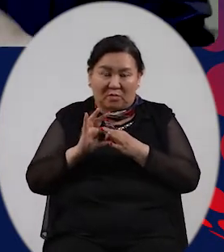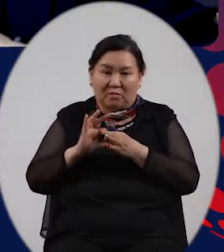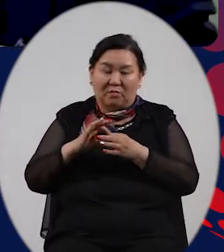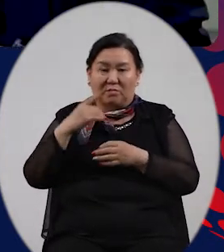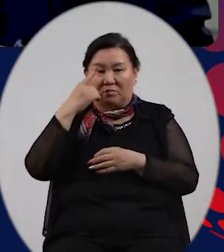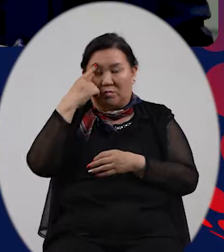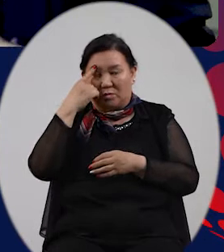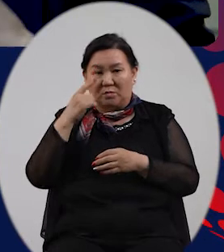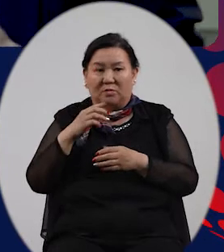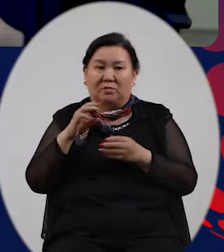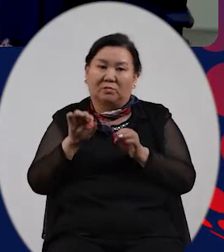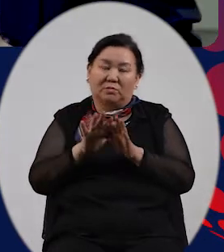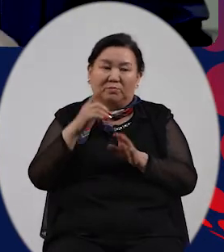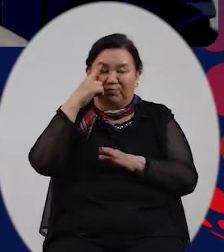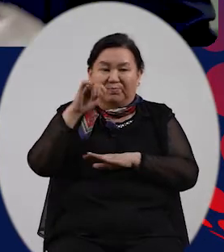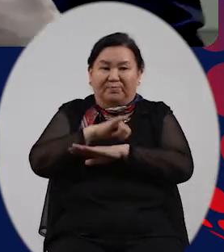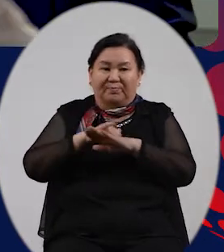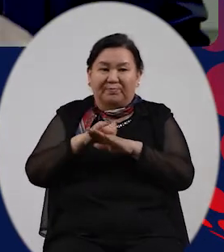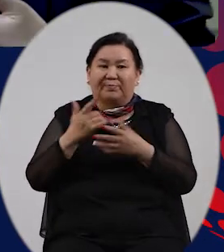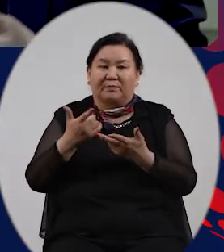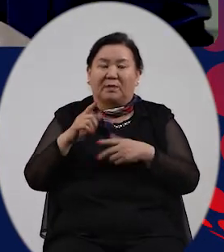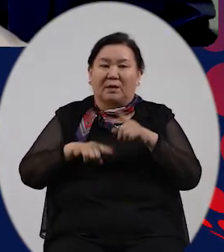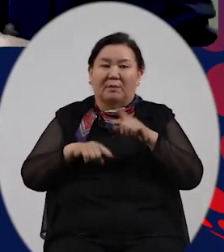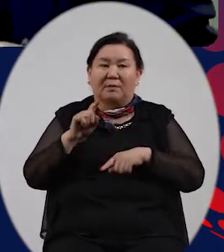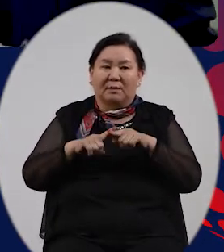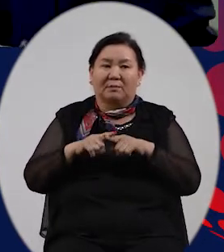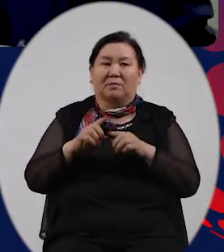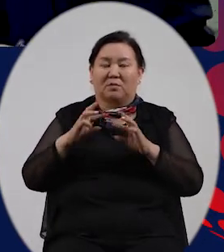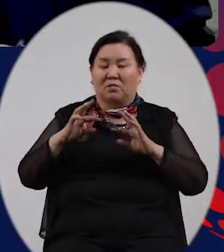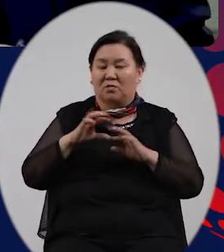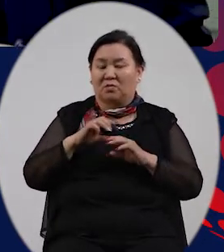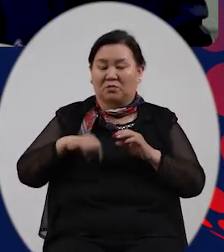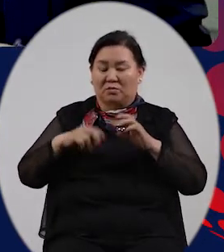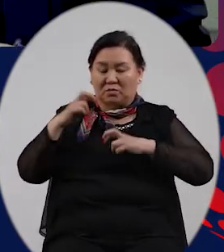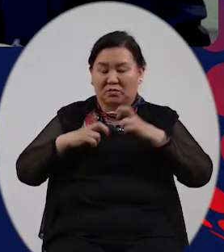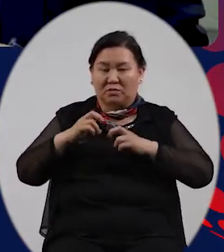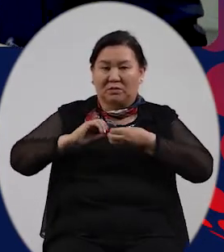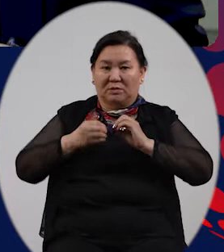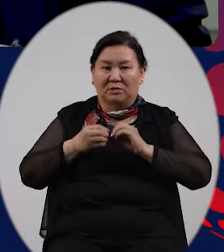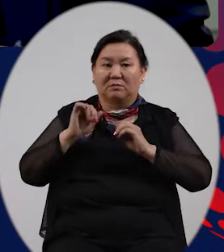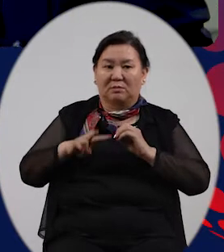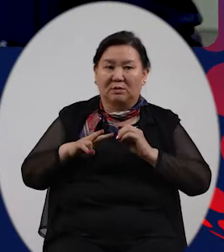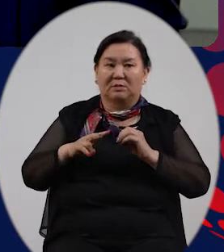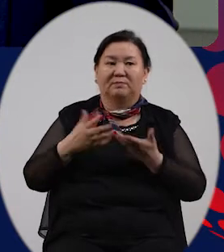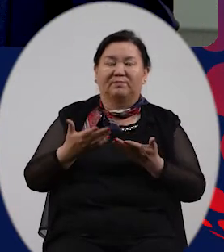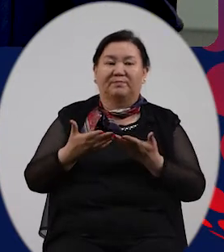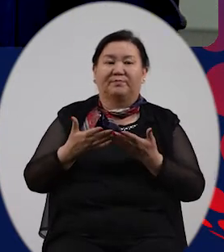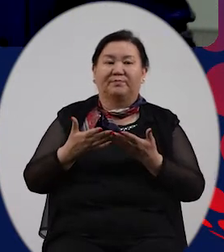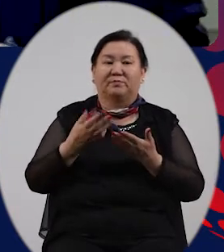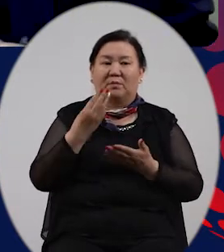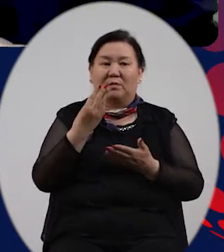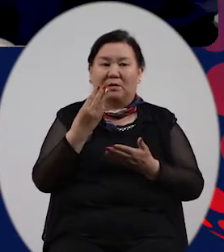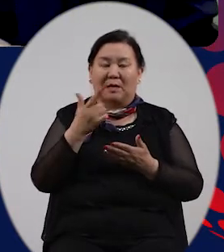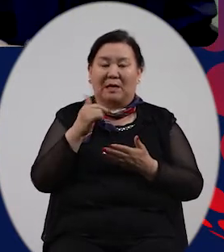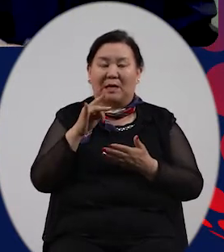хэдээр хийгдсэн эсвэл Монгол улсад ямар нэгэн байдлаар өөрчлөлт хийгдсэн бараа бүтээгдэхүүн байх юм бол заашгүй барааны